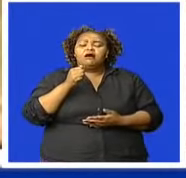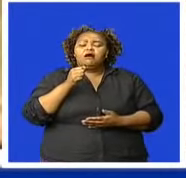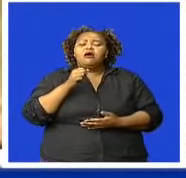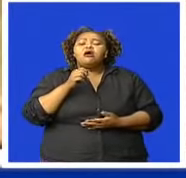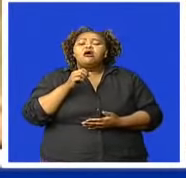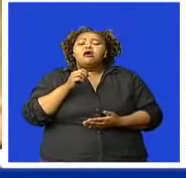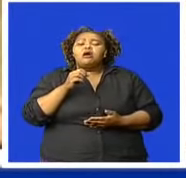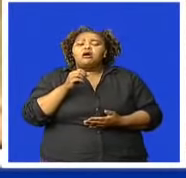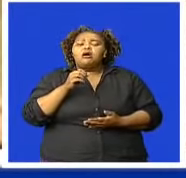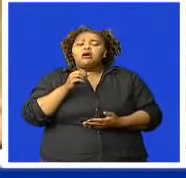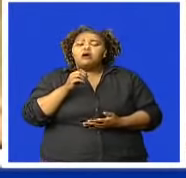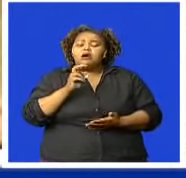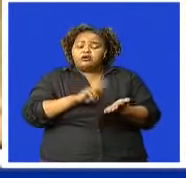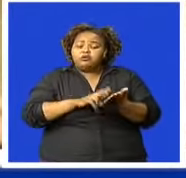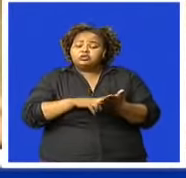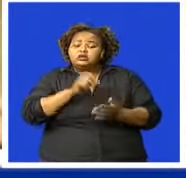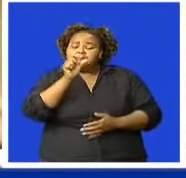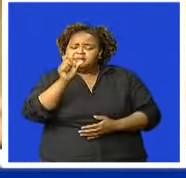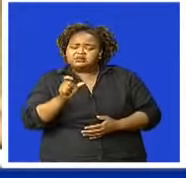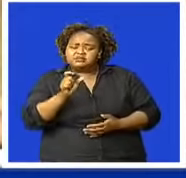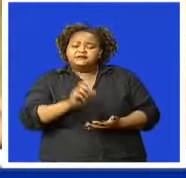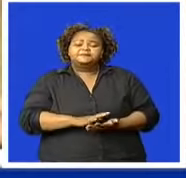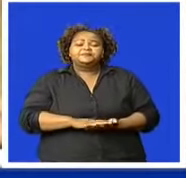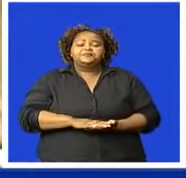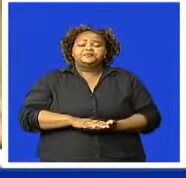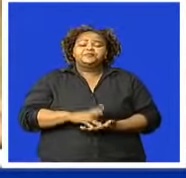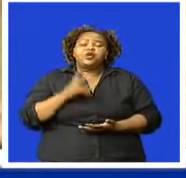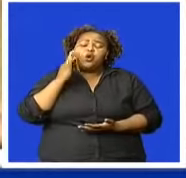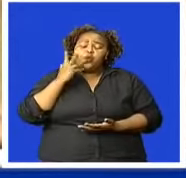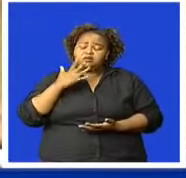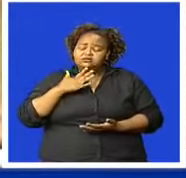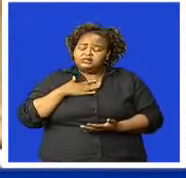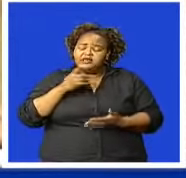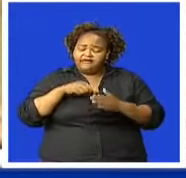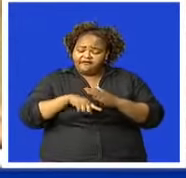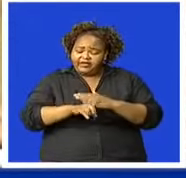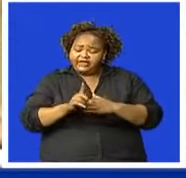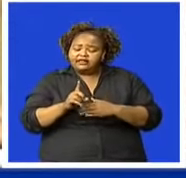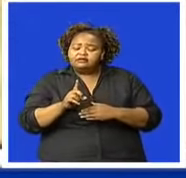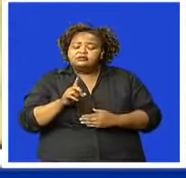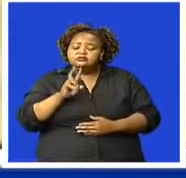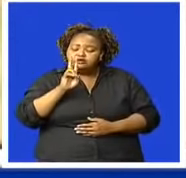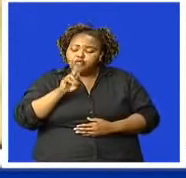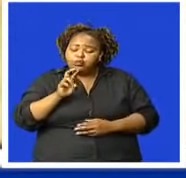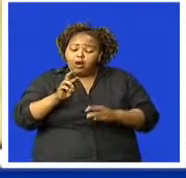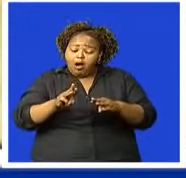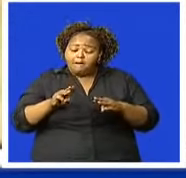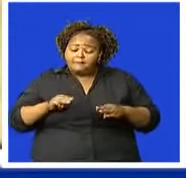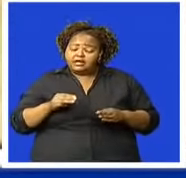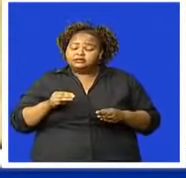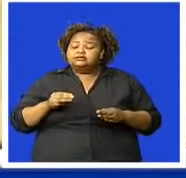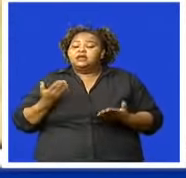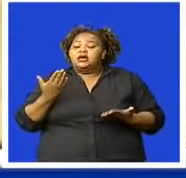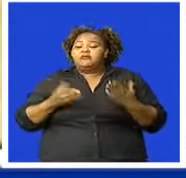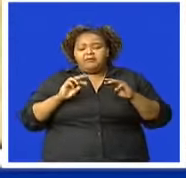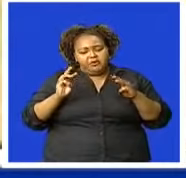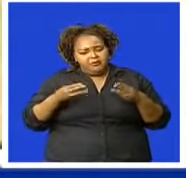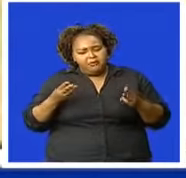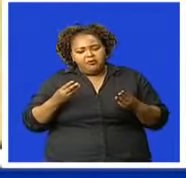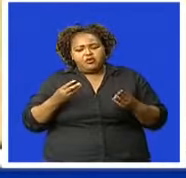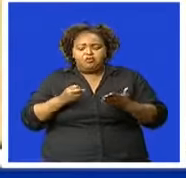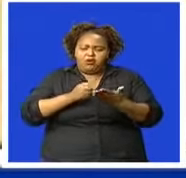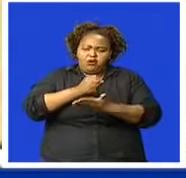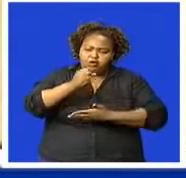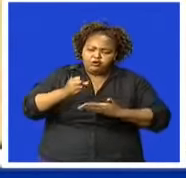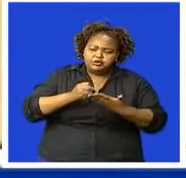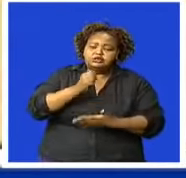ukhanza ukuthi sekube ngithi thine bani futhi sitobuka lenzawo noma kuliphoyisa noma kungilesive uyawuthola ukuthi sekuthatha